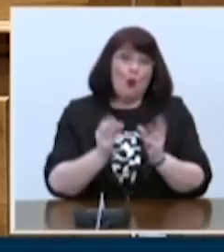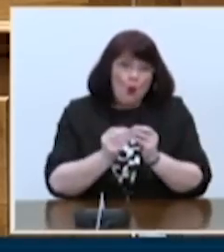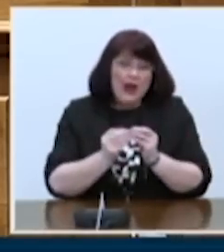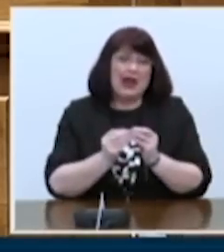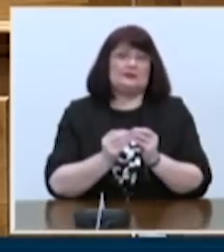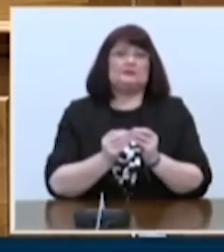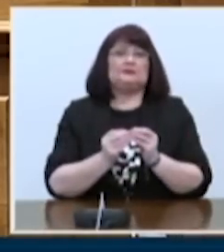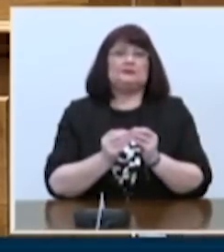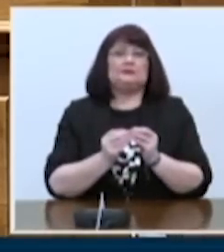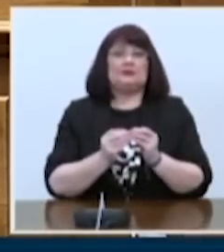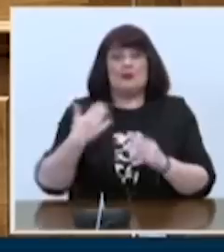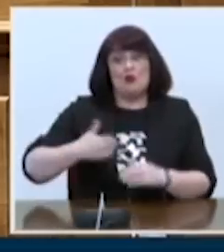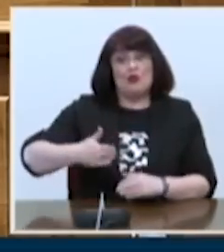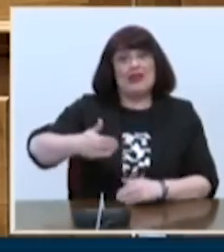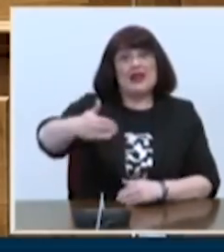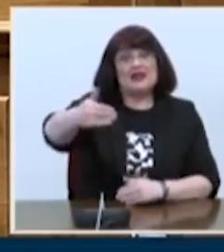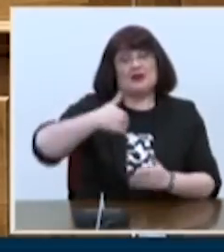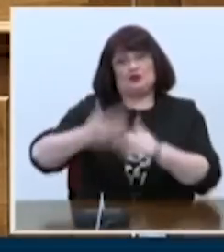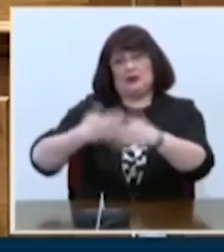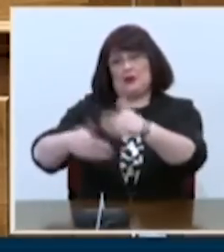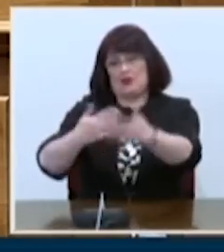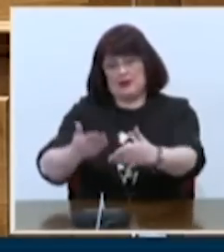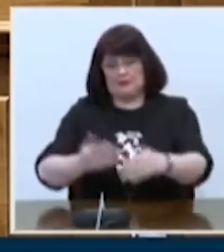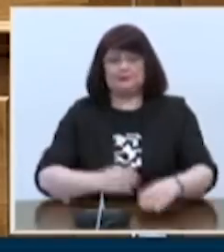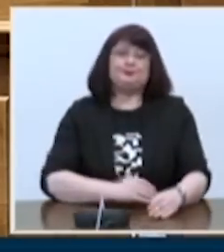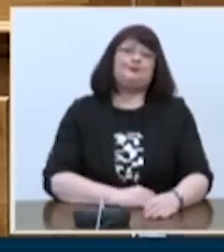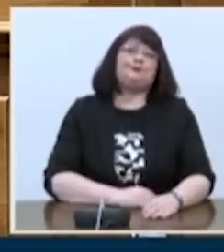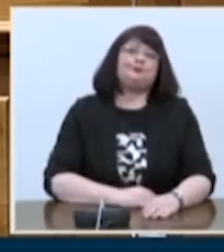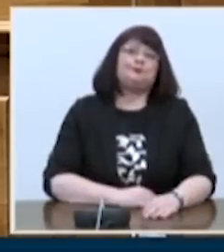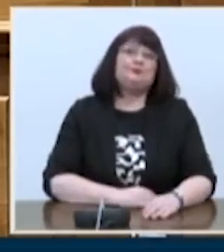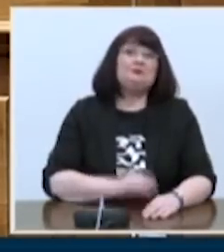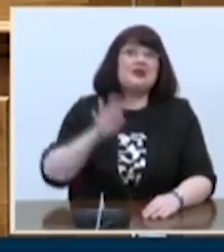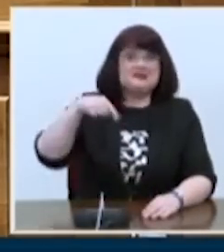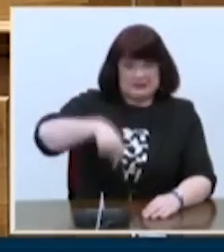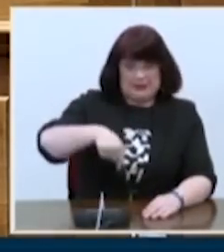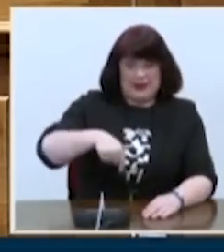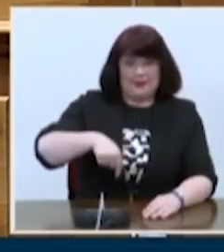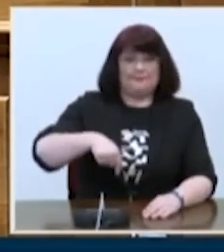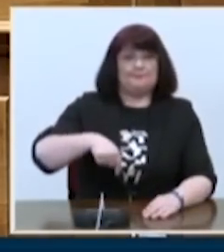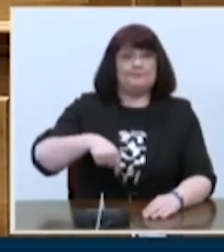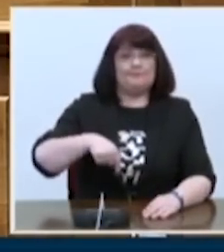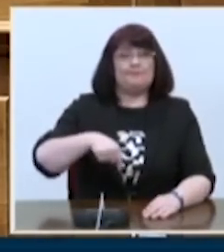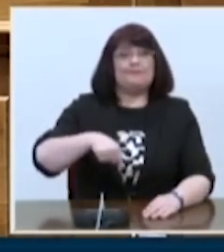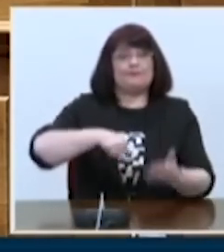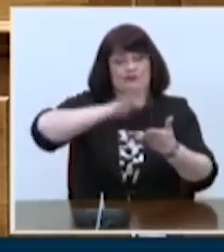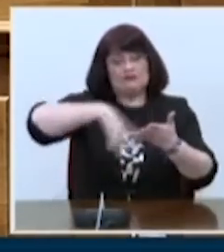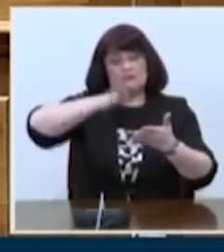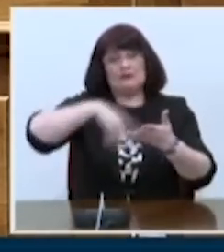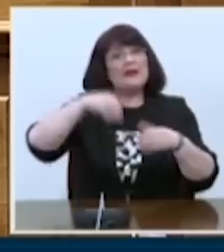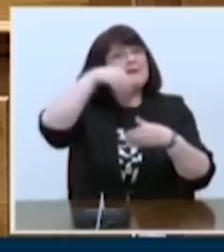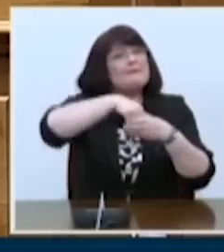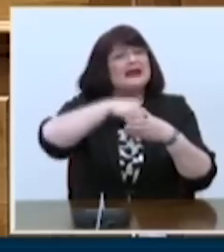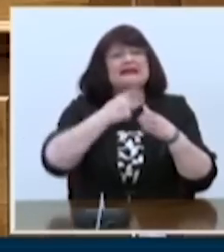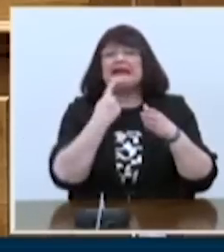να ακολουθήσουν τα επόμενα χρόνια. Μπορεί σήμερα το περιεχόμενο και αντίκτυπος αυτής της